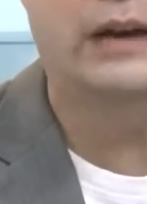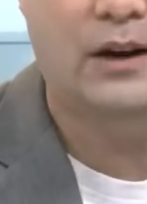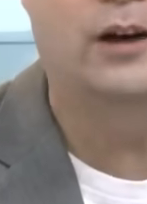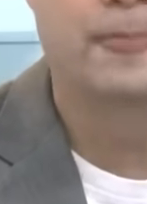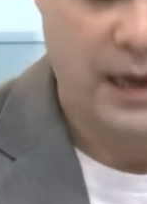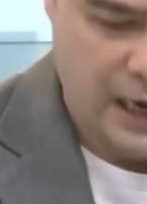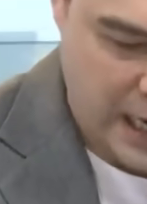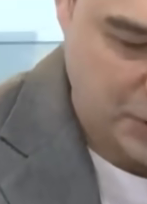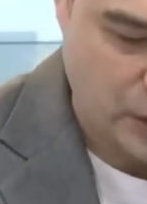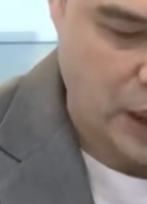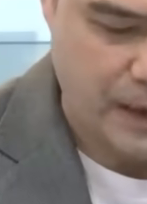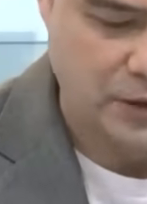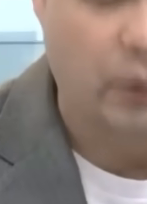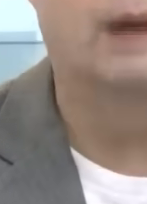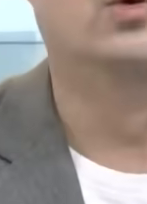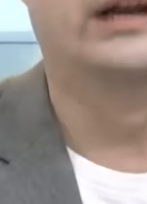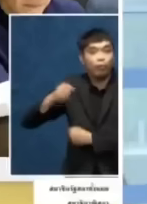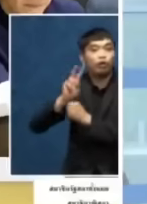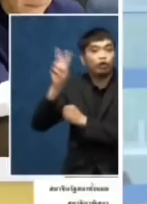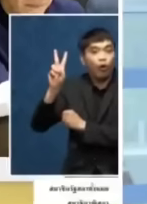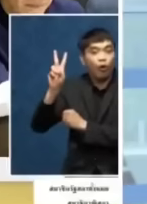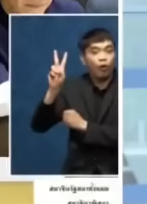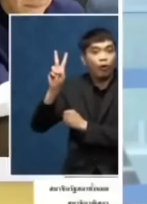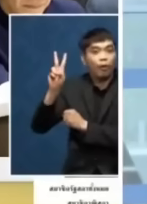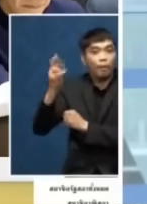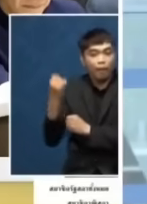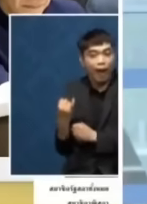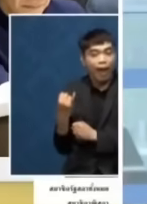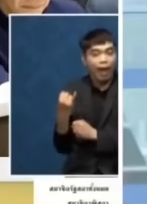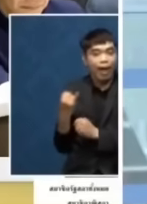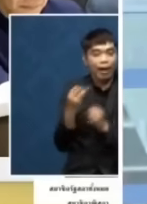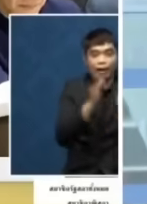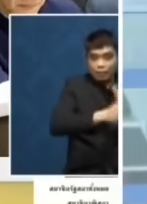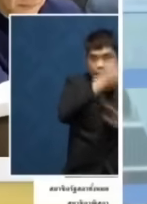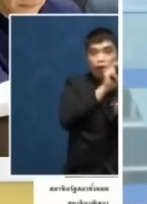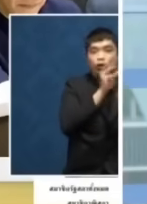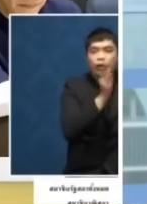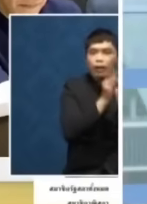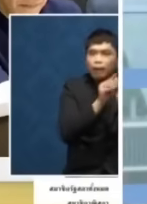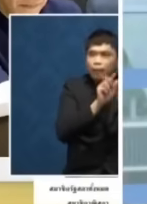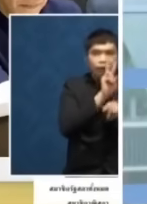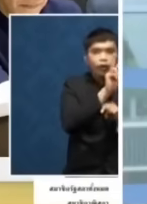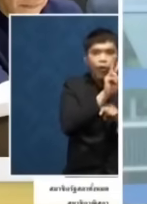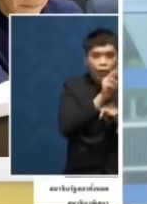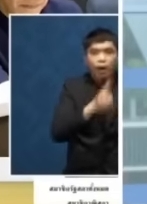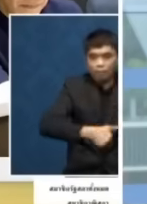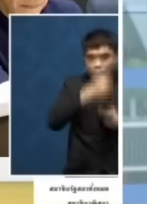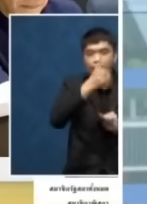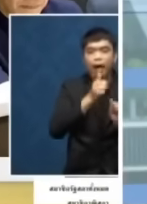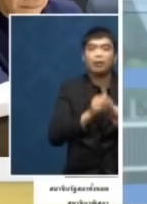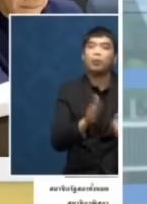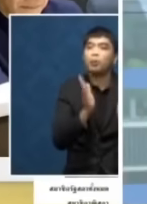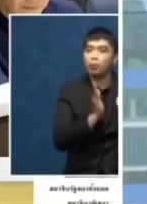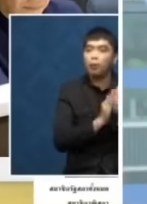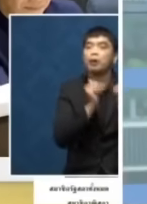ธาเป็นนายกแน่นอนและล่าสุดนี่ก็เป็นสวคำนูนนะครับก็ขึ้นมาก็จะอภิปรายหลักๆเรื่องของมาตรา112ว่าเอ๊ะที่มีจะมีการ